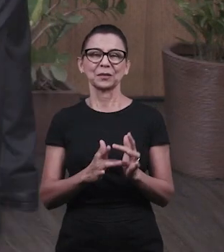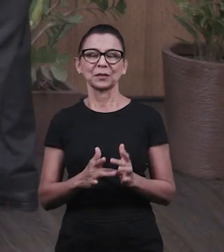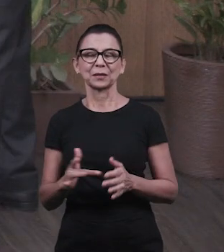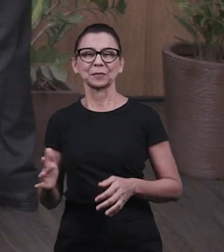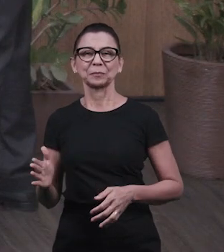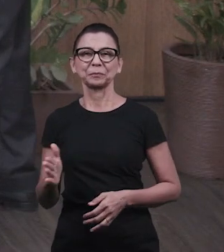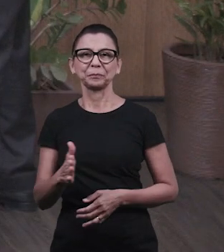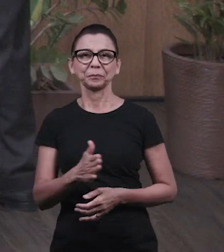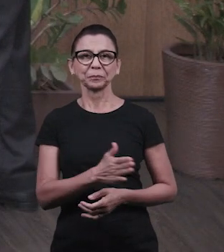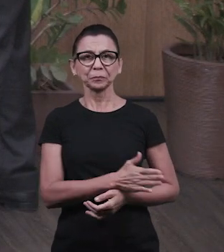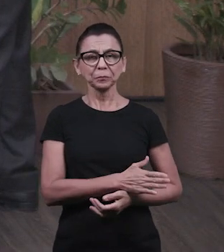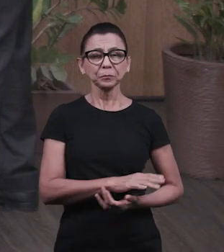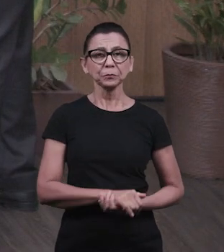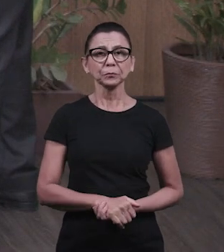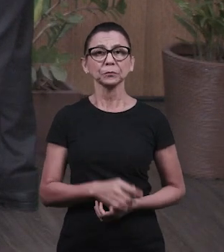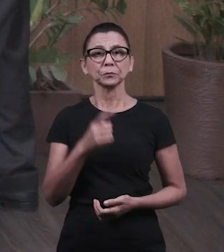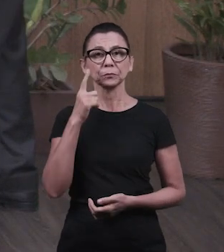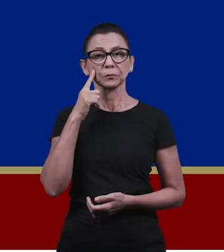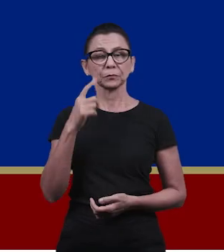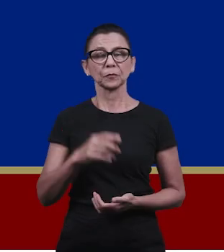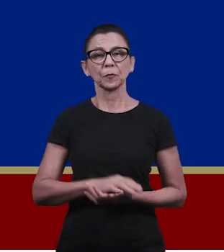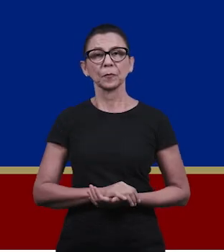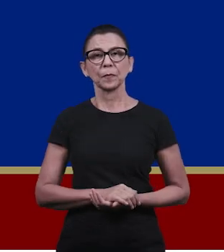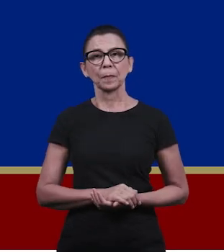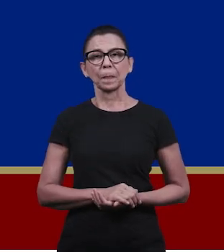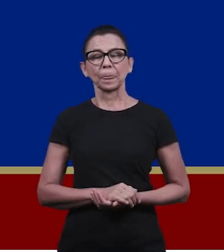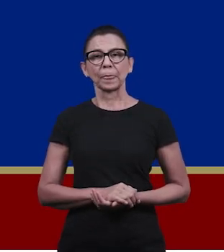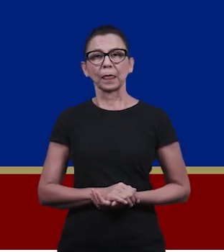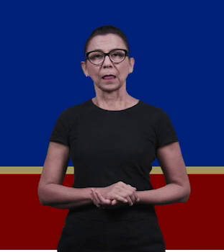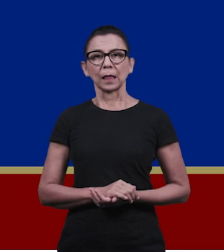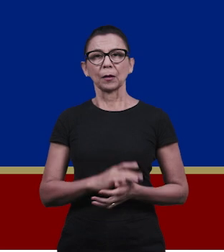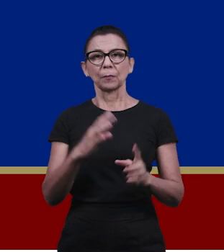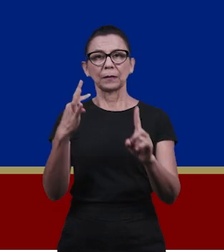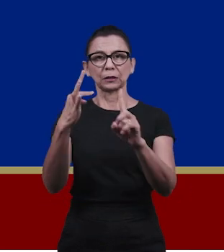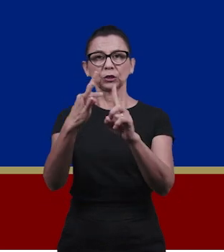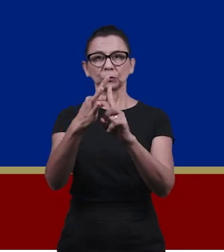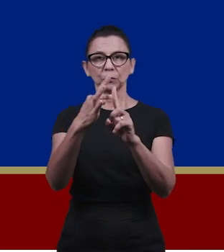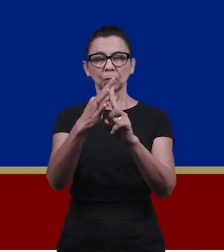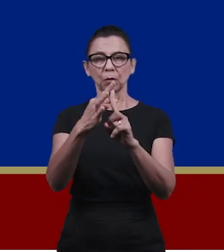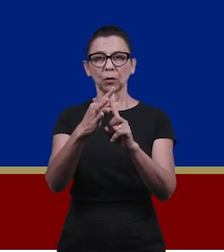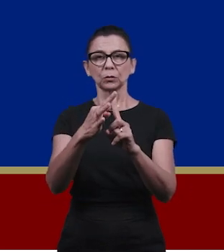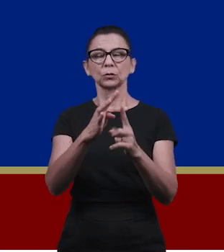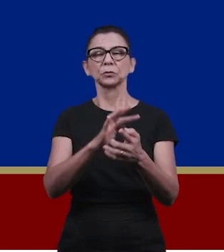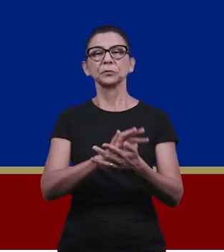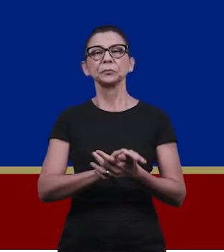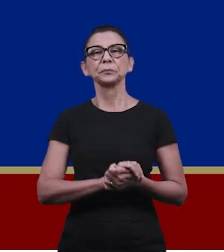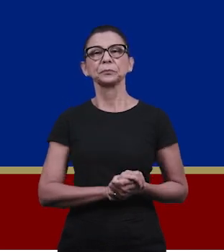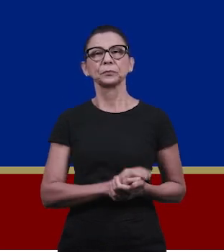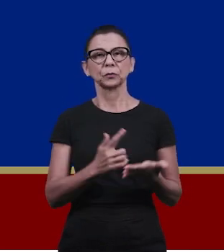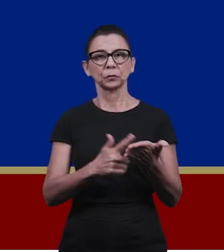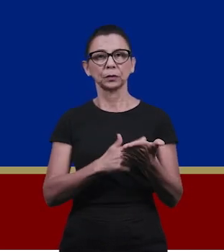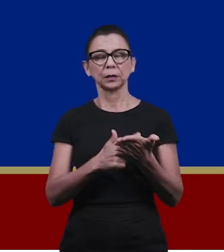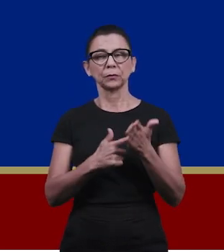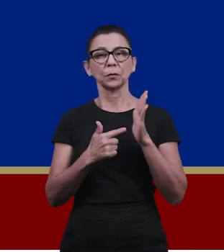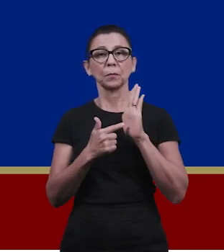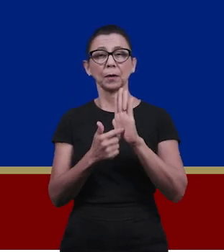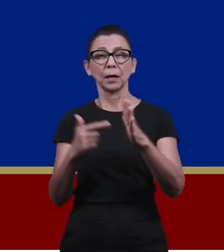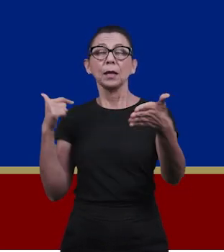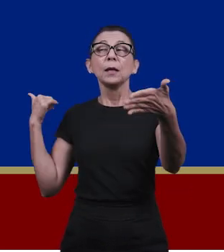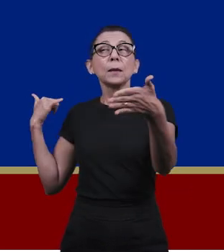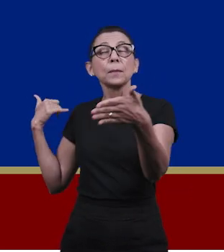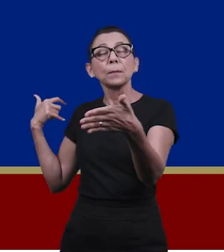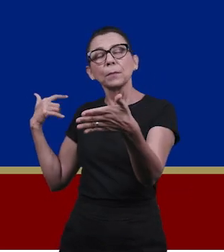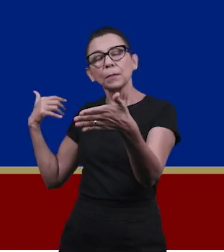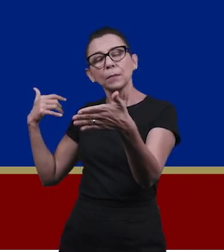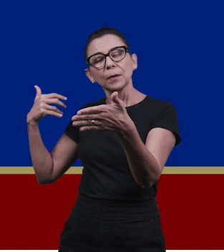Тимофею, последние дни. То есть момент, когда приблизится